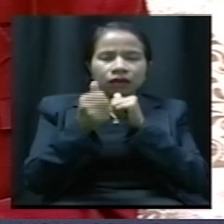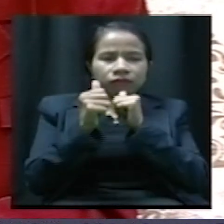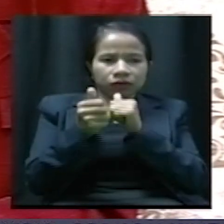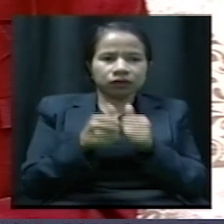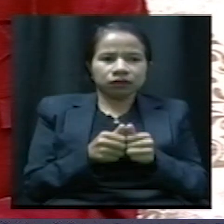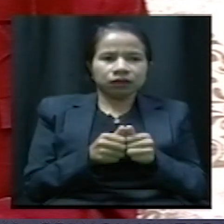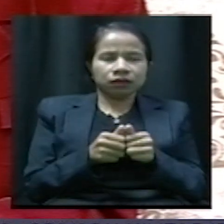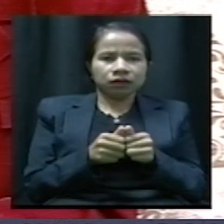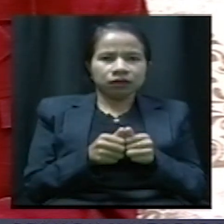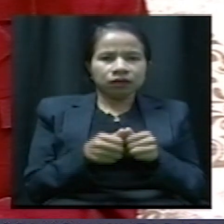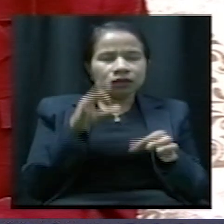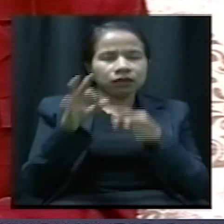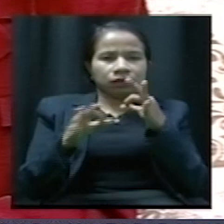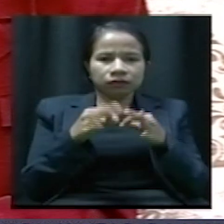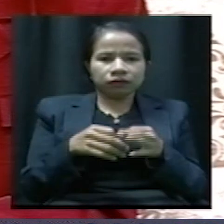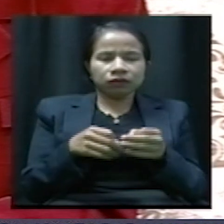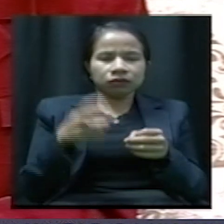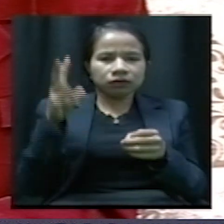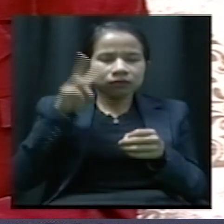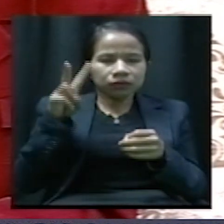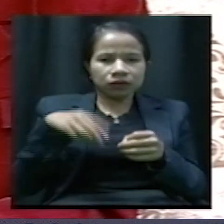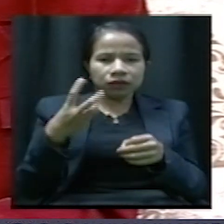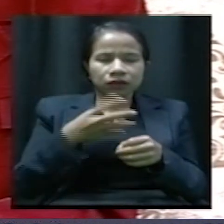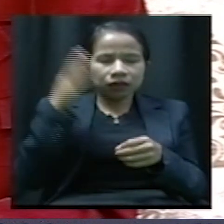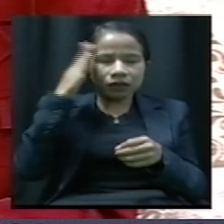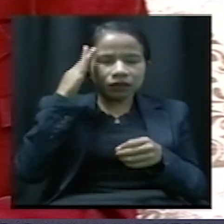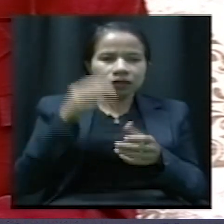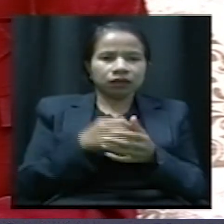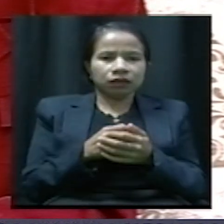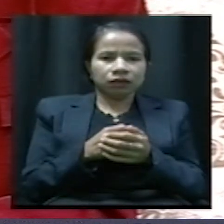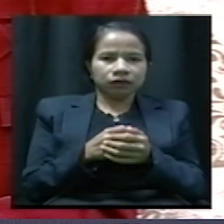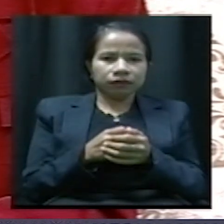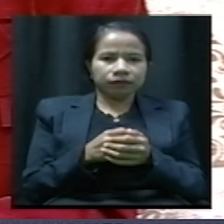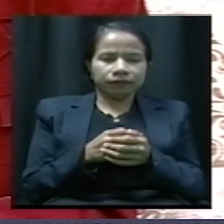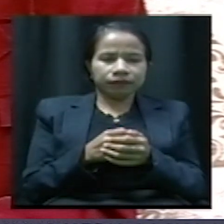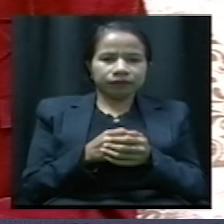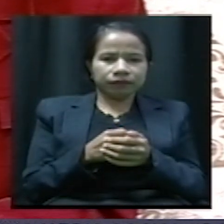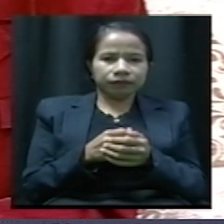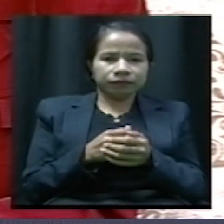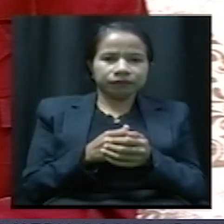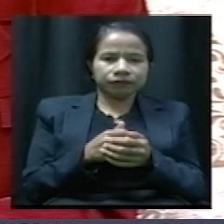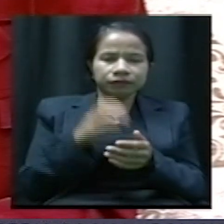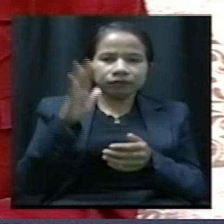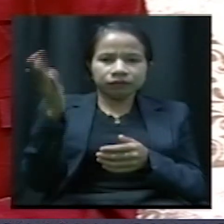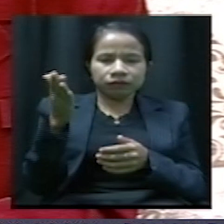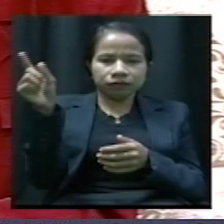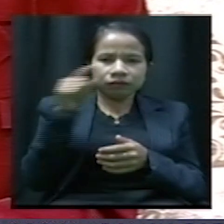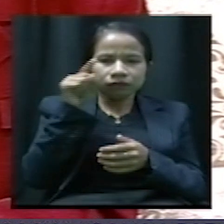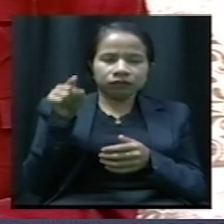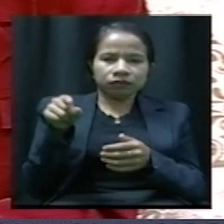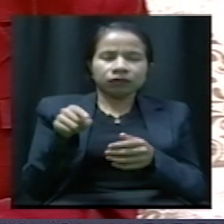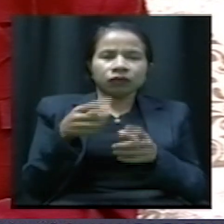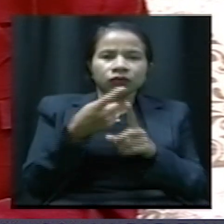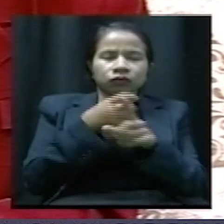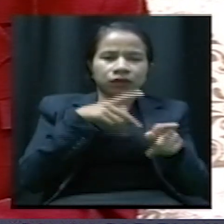rumah. Ina no mos alain dene husi pesquisa mos ita hatene kata mais ou menos 50% husi